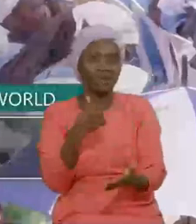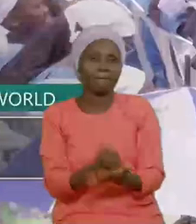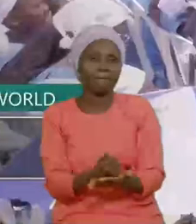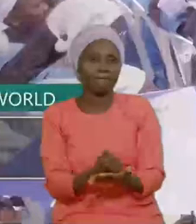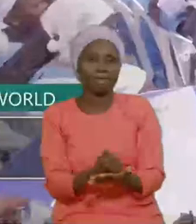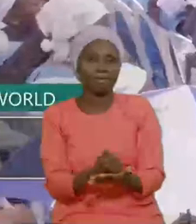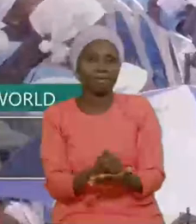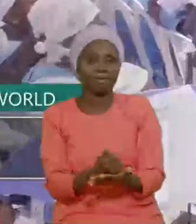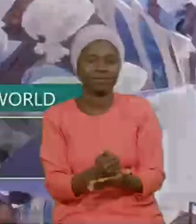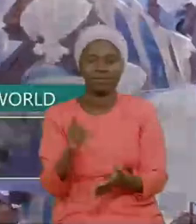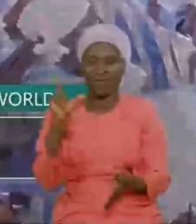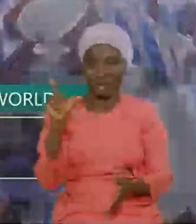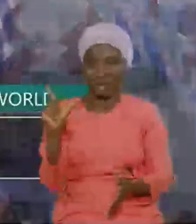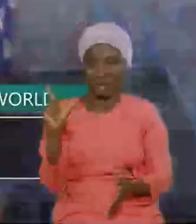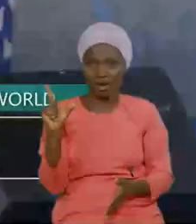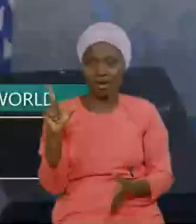Tu y